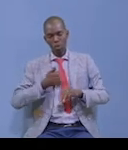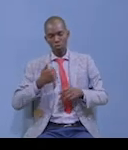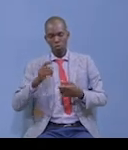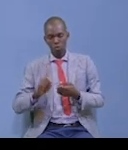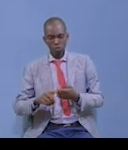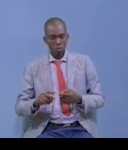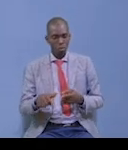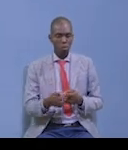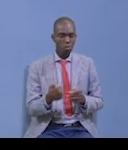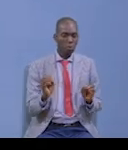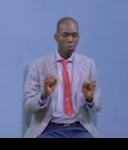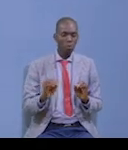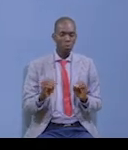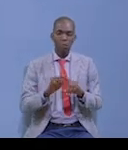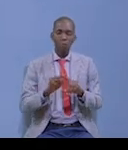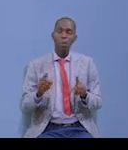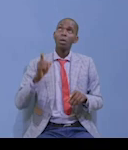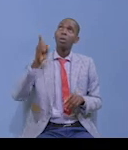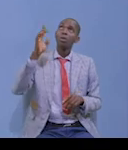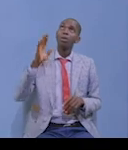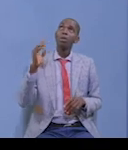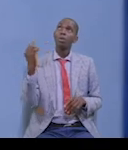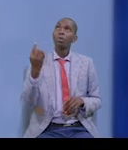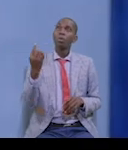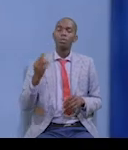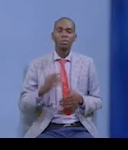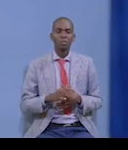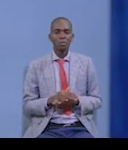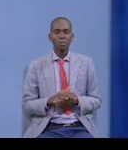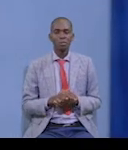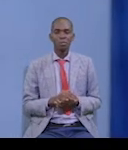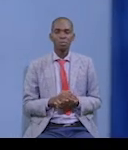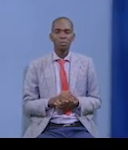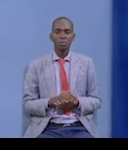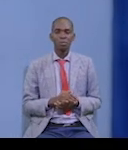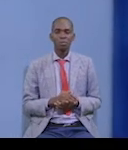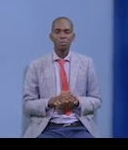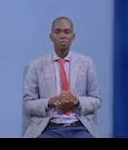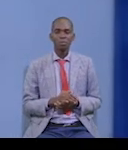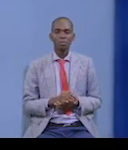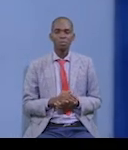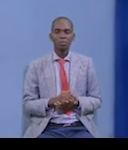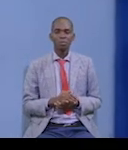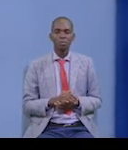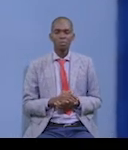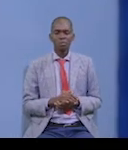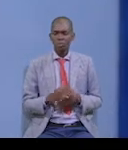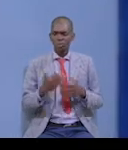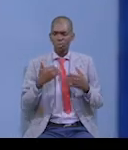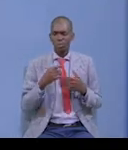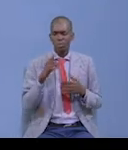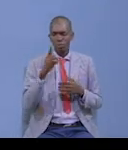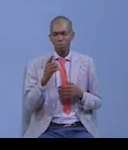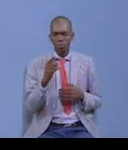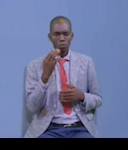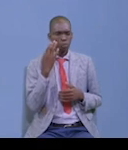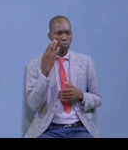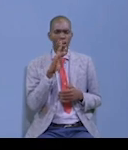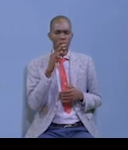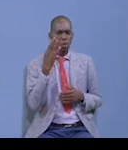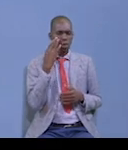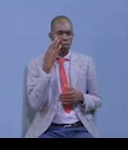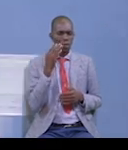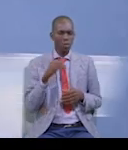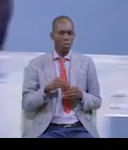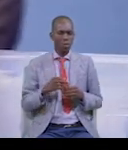ఏ వ్యక్తికైనా వ్యక్తిత్వానికైనా మనల్ని మనం లోబర్చుకోవడానికి గొప్ప వ్యక్తిత్వాలు ఏవి ఇక లేవండి. Have you noticed in life, మీ జీవితంలో